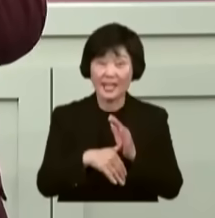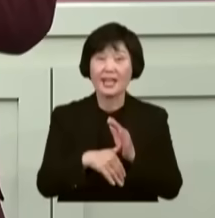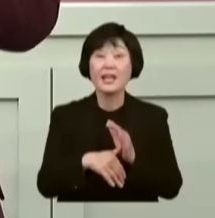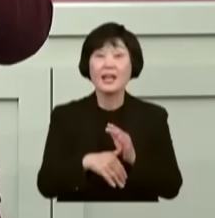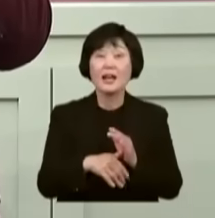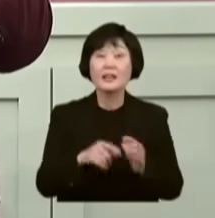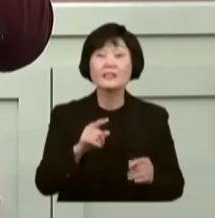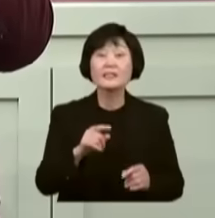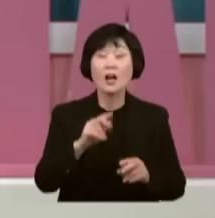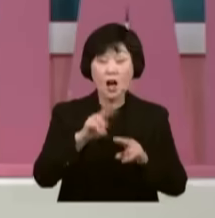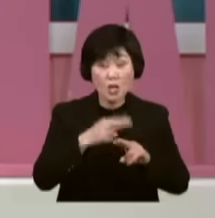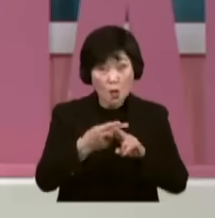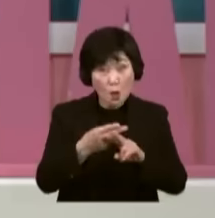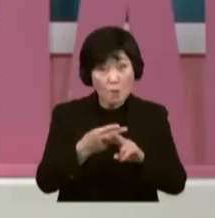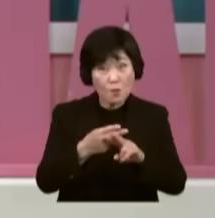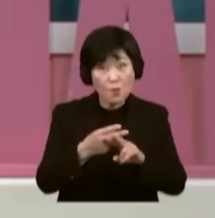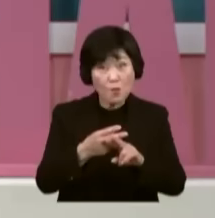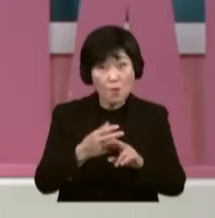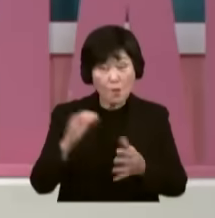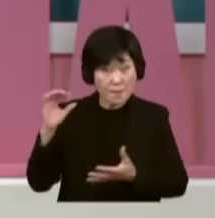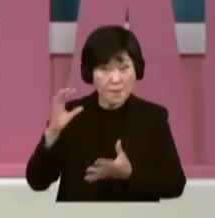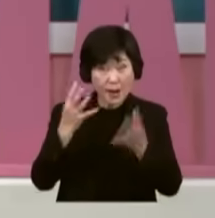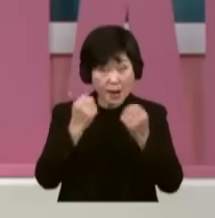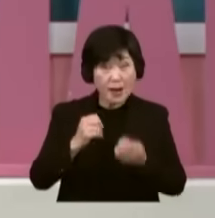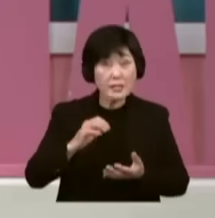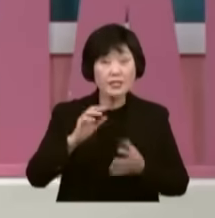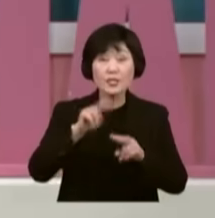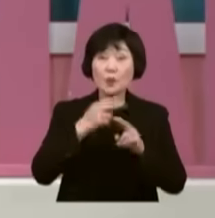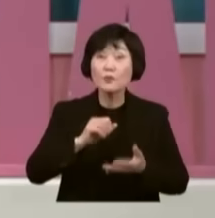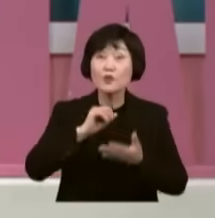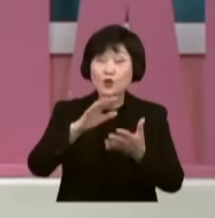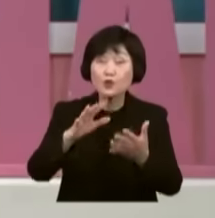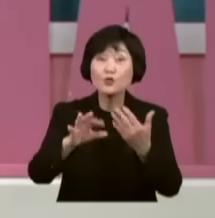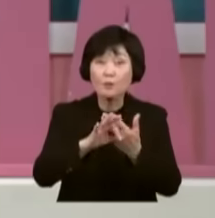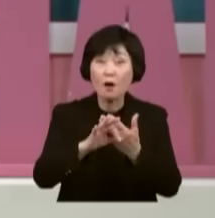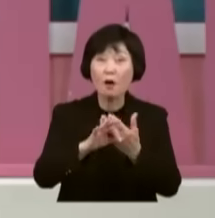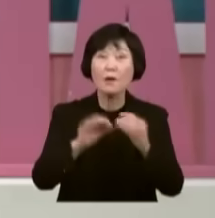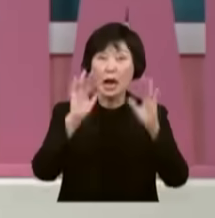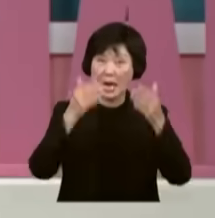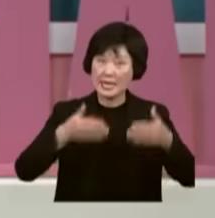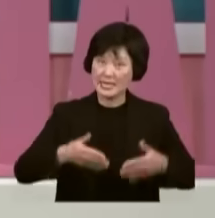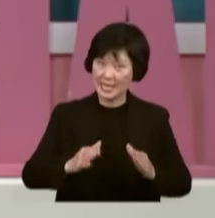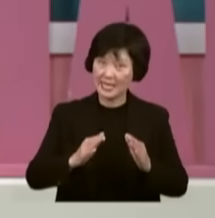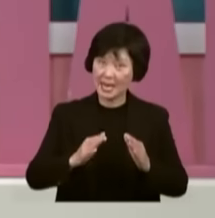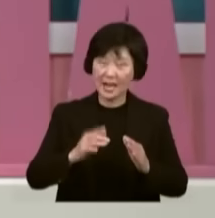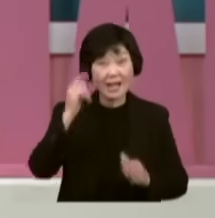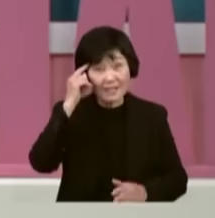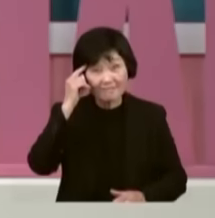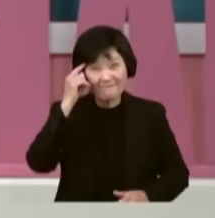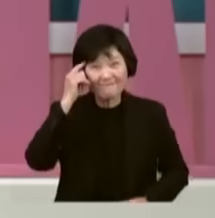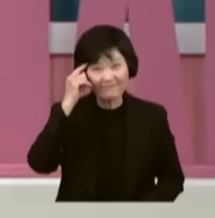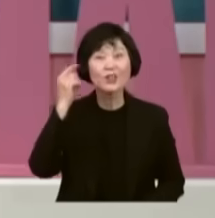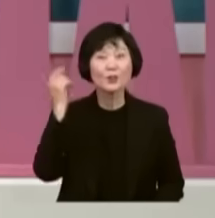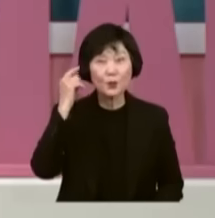주면은 그 아기를 가질 수 있다 뭐 이런 얘기를 자꾸 하는 거예요. 네. 그리고 또 선물을 또 사다 주고 싶었고 그러니까 거의